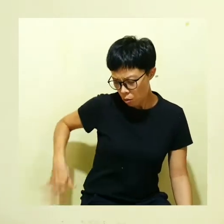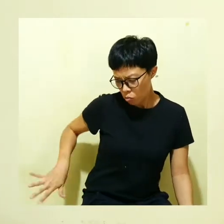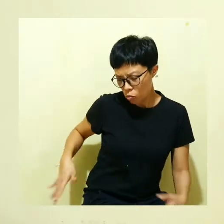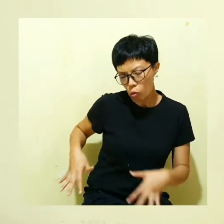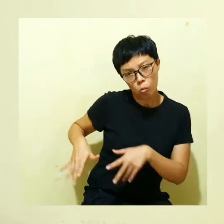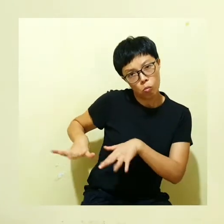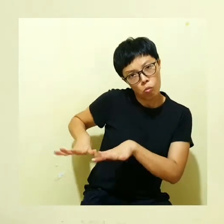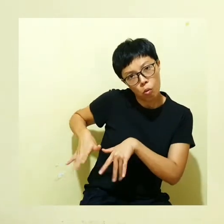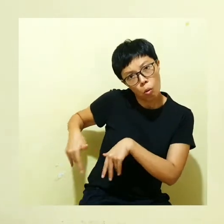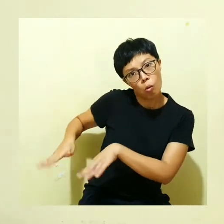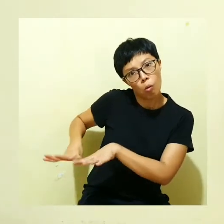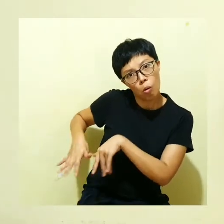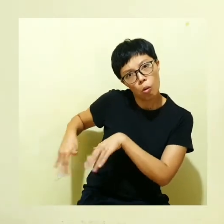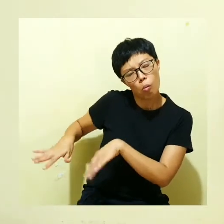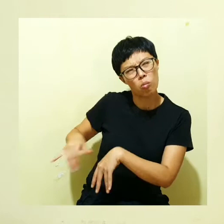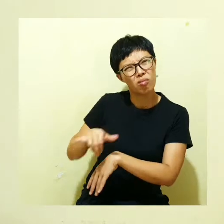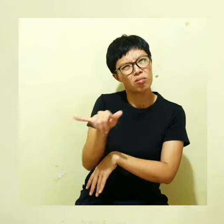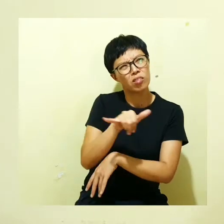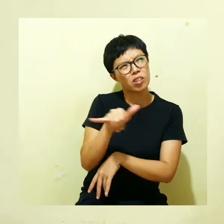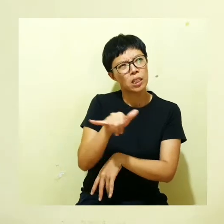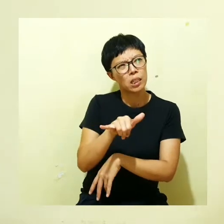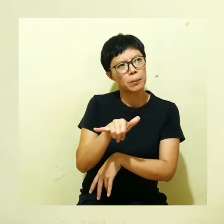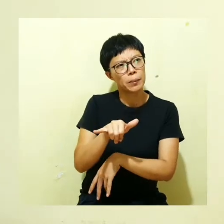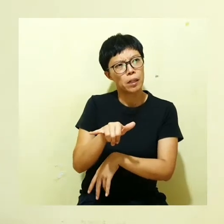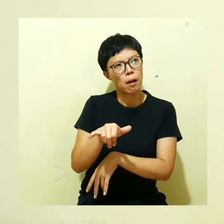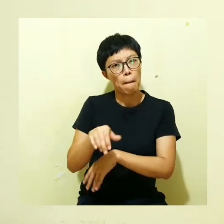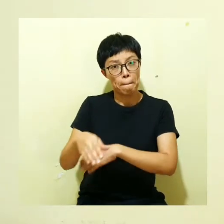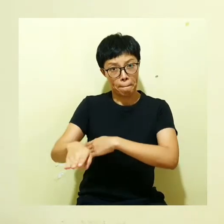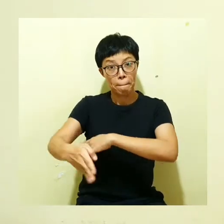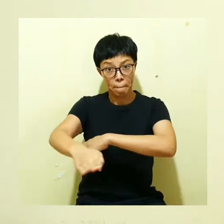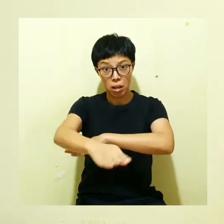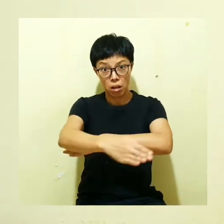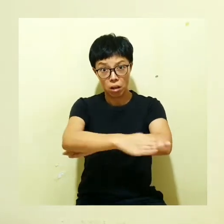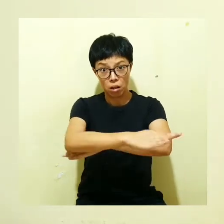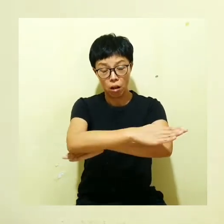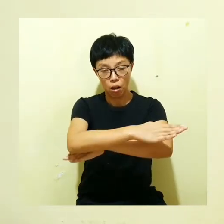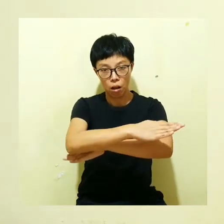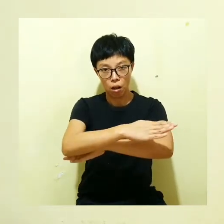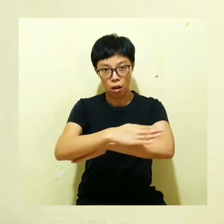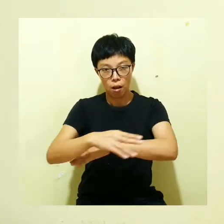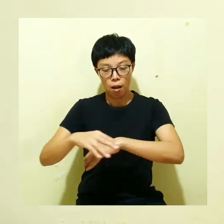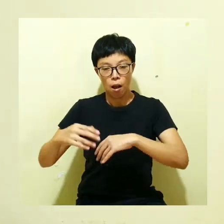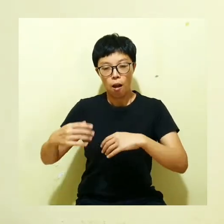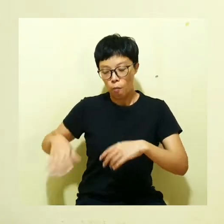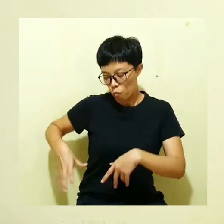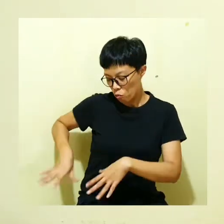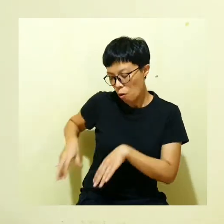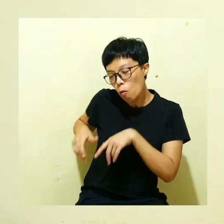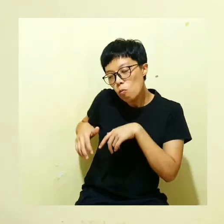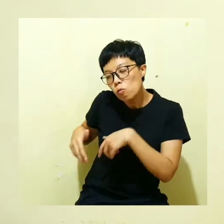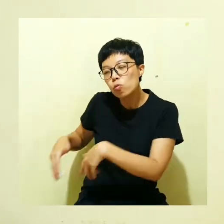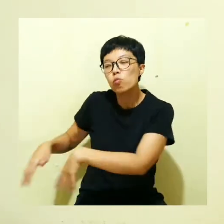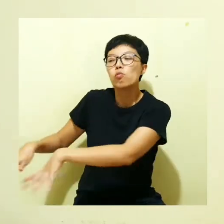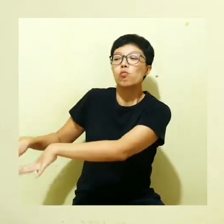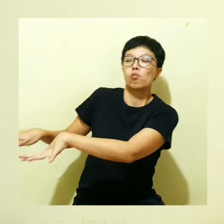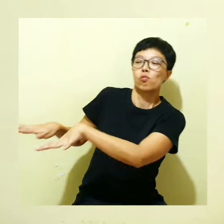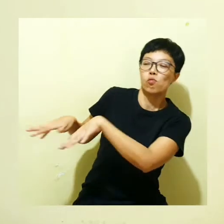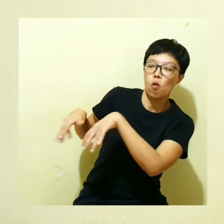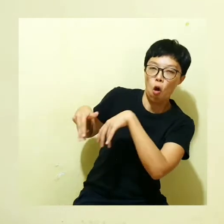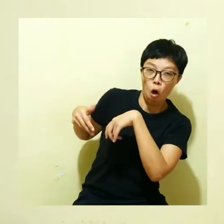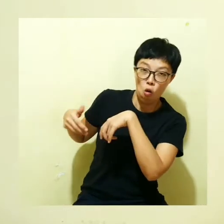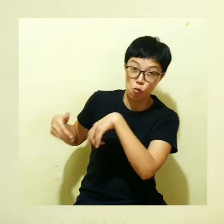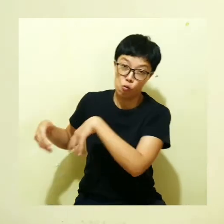到他好像很飘逸嘛，其实原本我想的是他们在海边那里，有没有？所以他的那